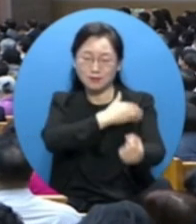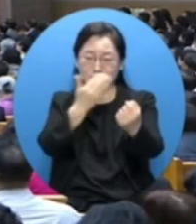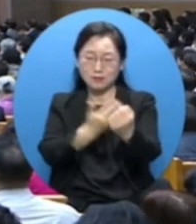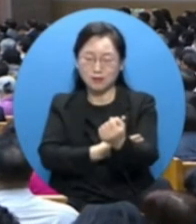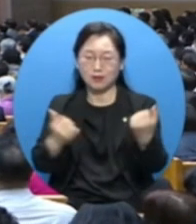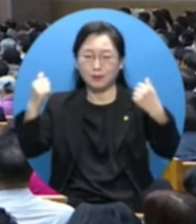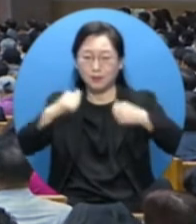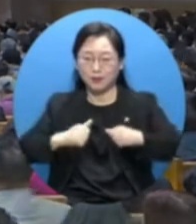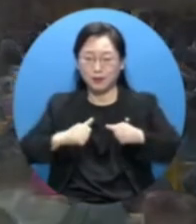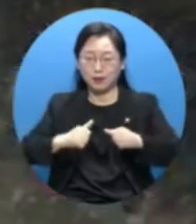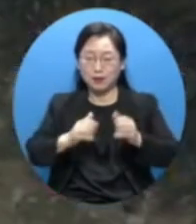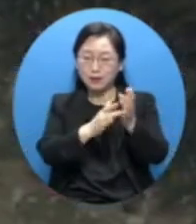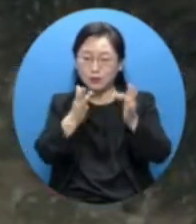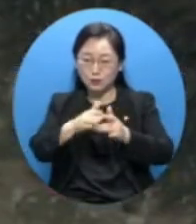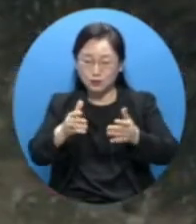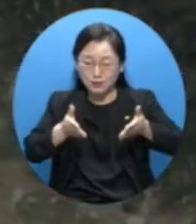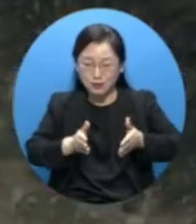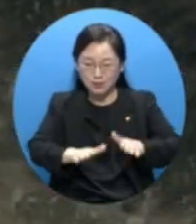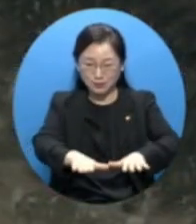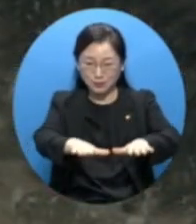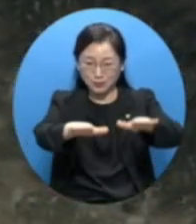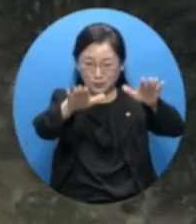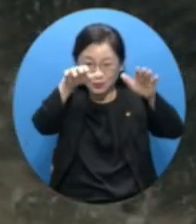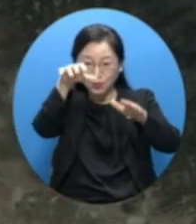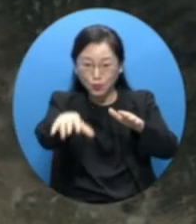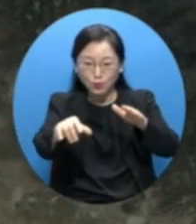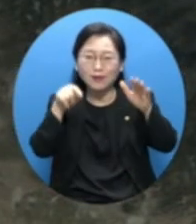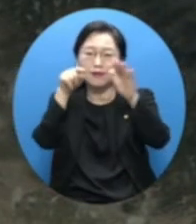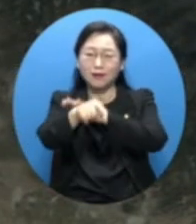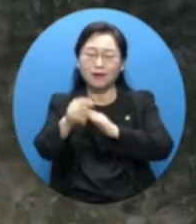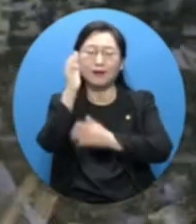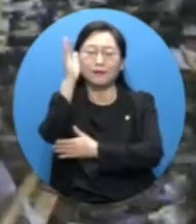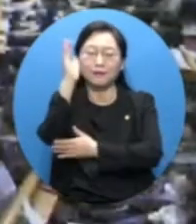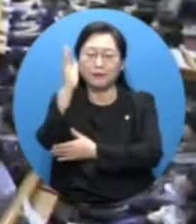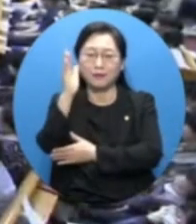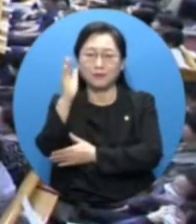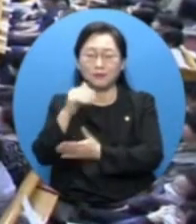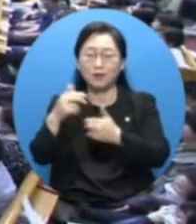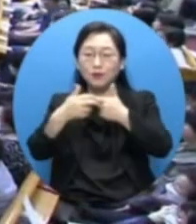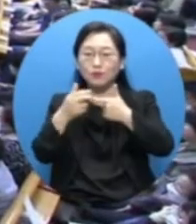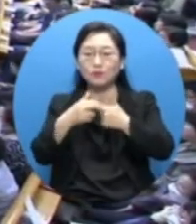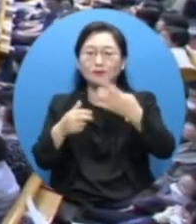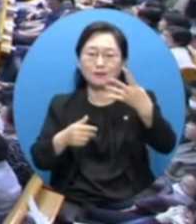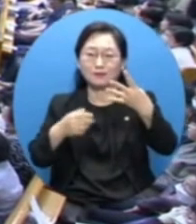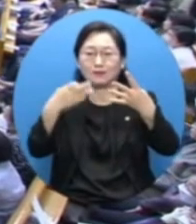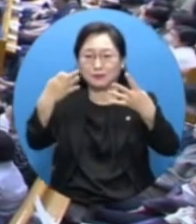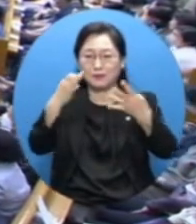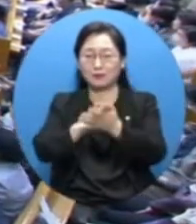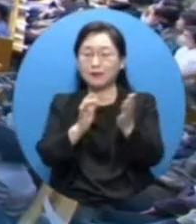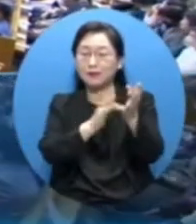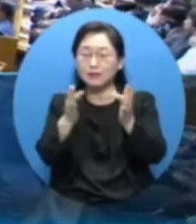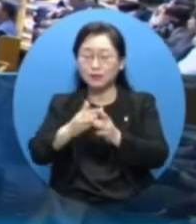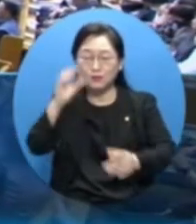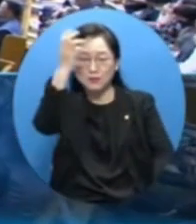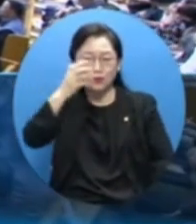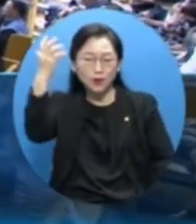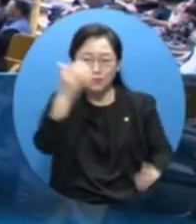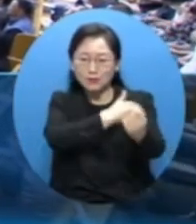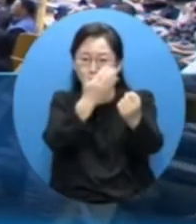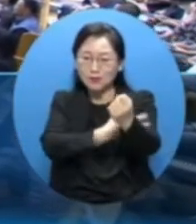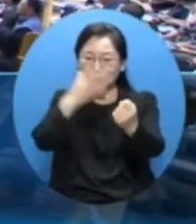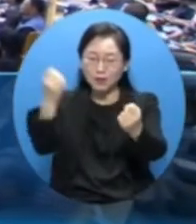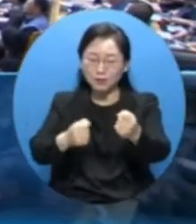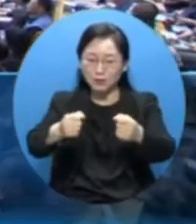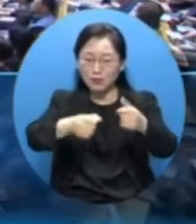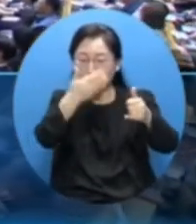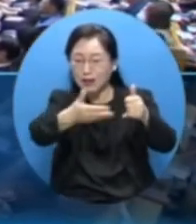자라나신 나사렛 동네로 가셔서 말씀을 전하십니다. 누가복음 4장 14절은 설명합니다. 예수께서 성령의 능력으로 갈릴리에